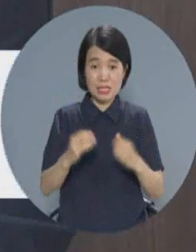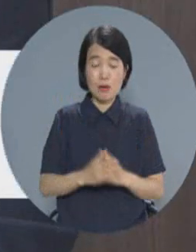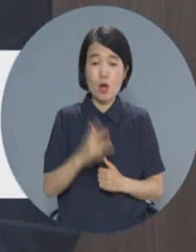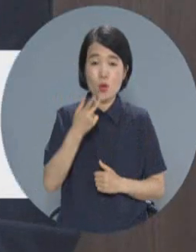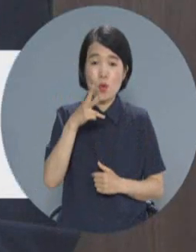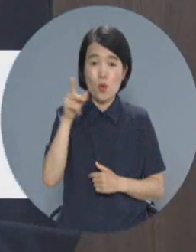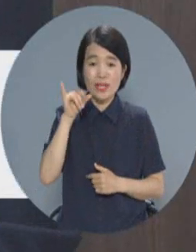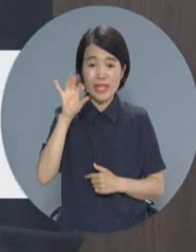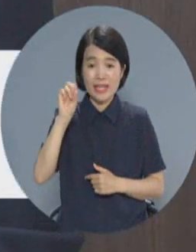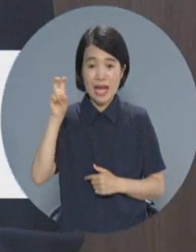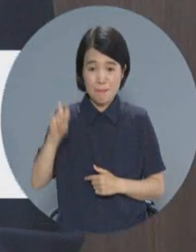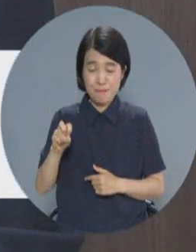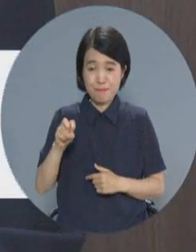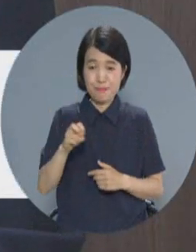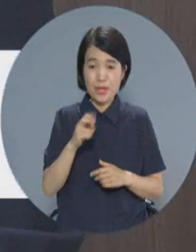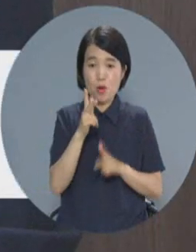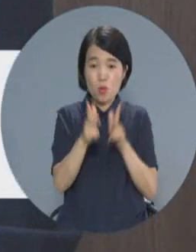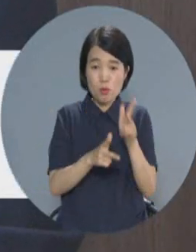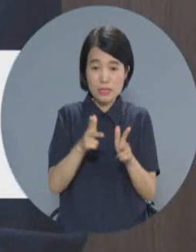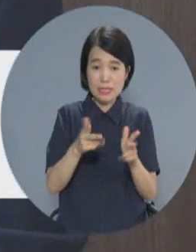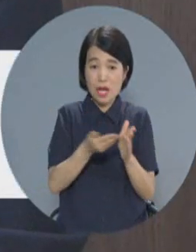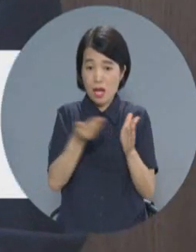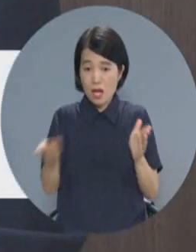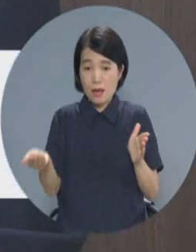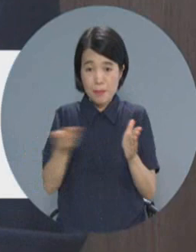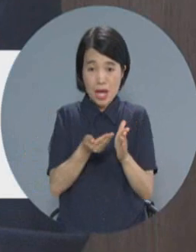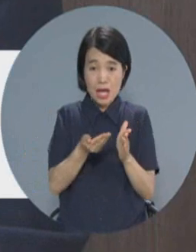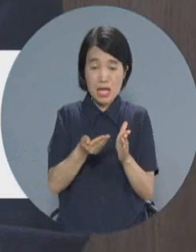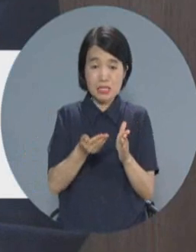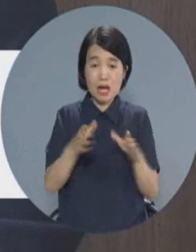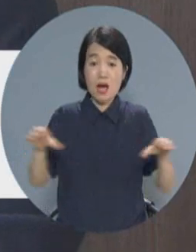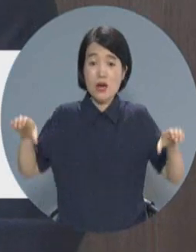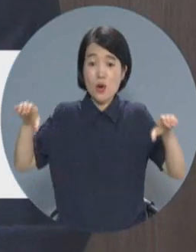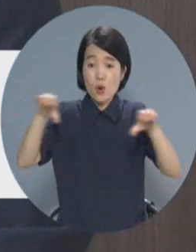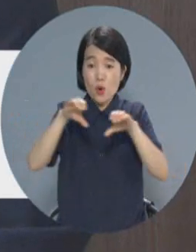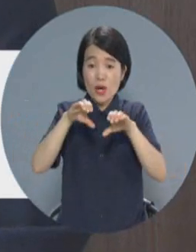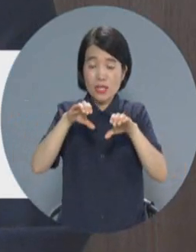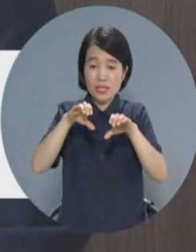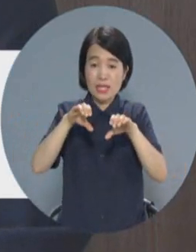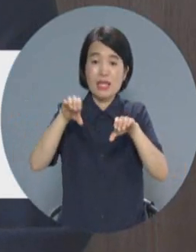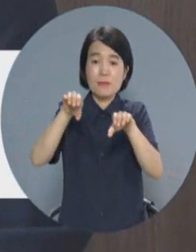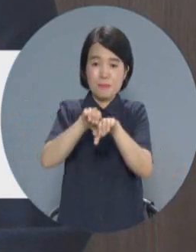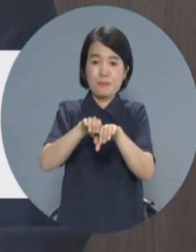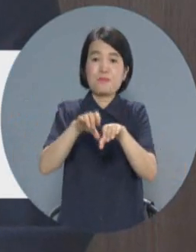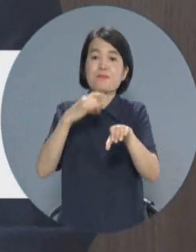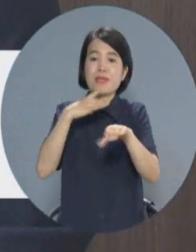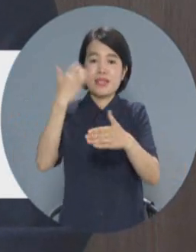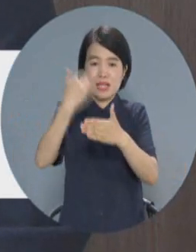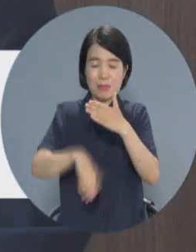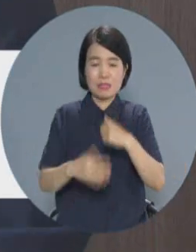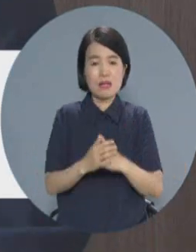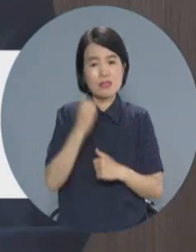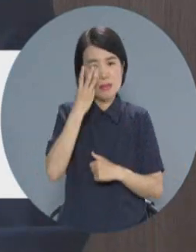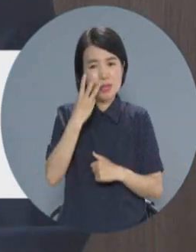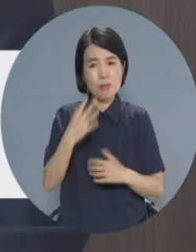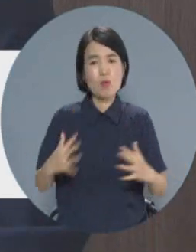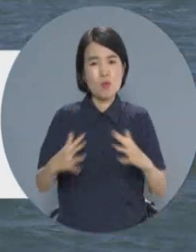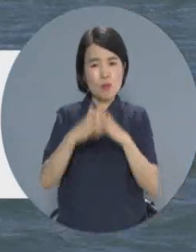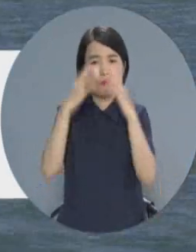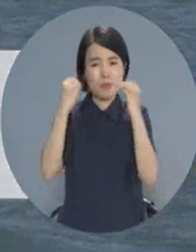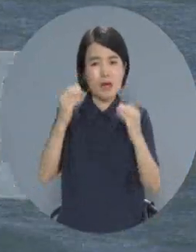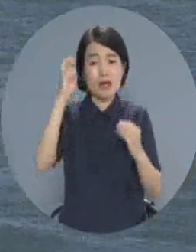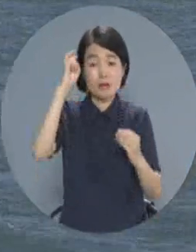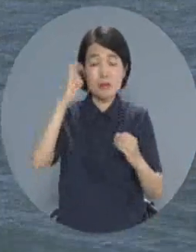공장에서 이제 하역을 하기 위해서는 로딩함하고 연결을 해야 되는데 배관 타인 작업만 남아 있습니다. 한 3개월이면 끝날 것 같습니다. 그